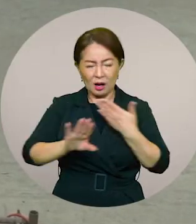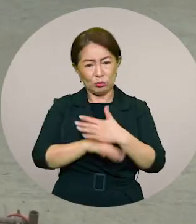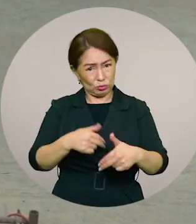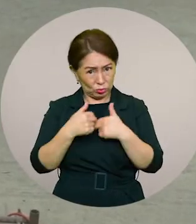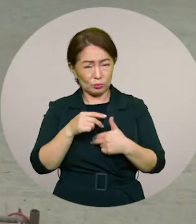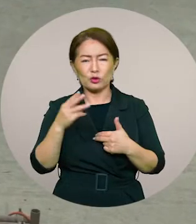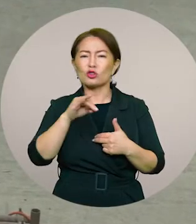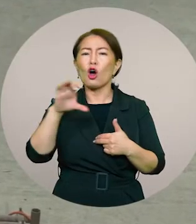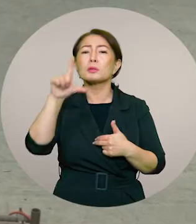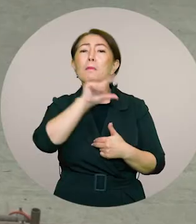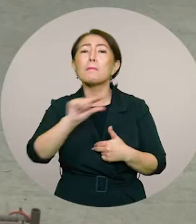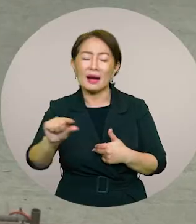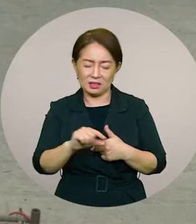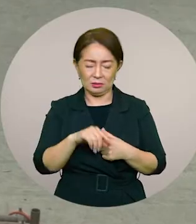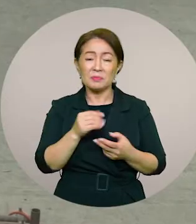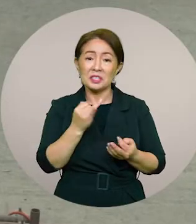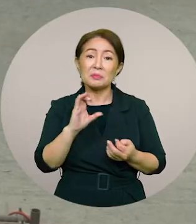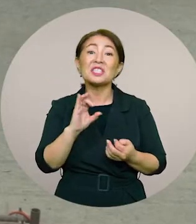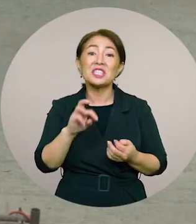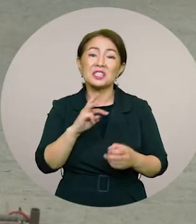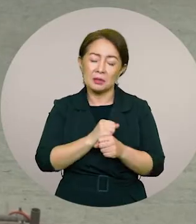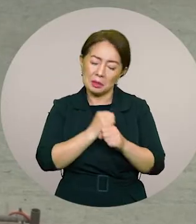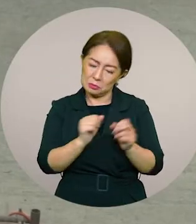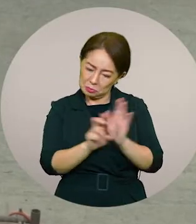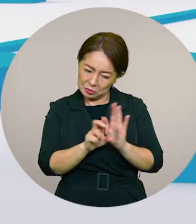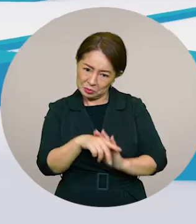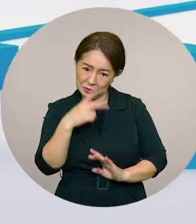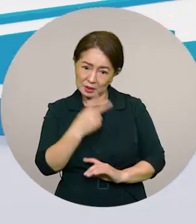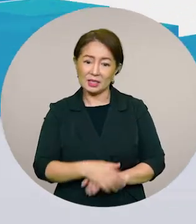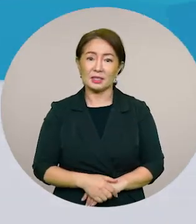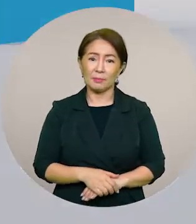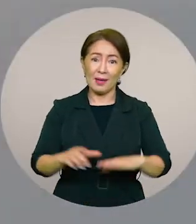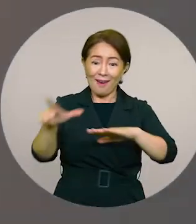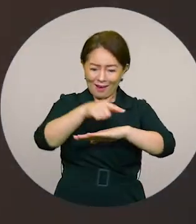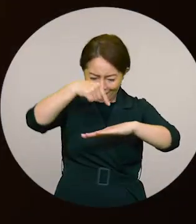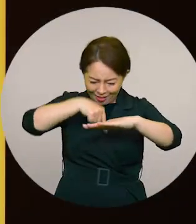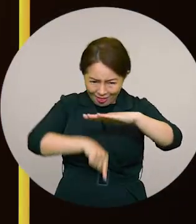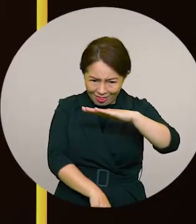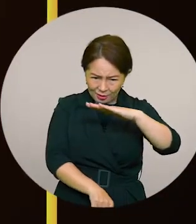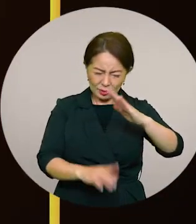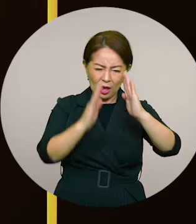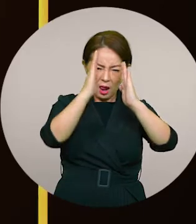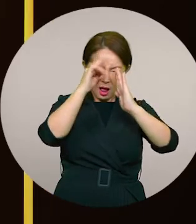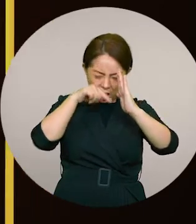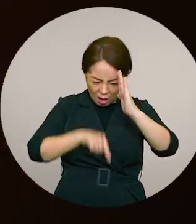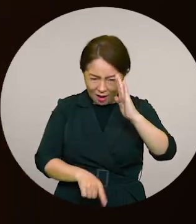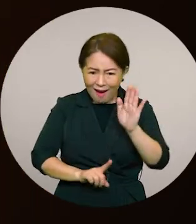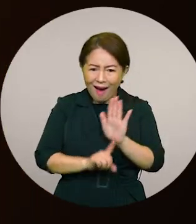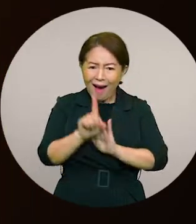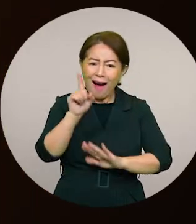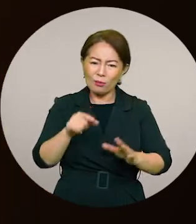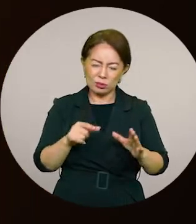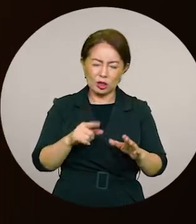юм. Тоосчлтыг багасгасан юм систем хийж болдго юм байна. Гүний уурхайн хамгийн доод цэгт байрлах анхдагч